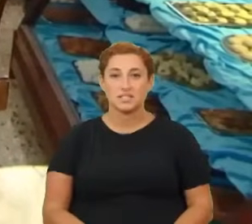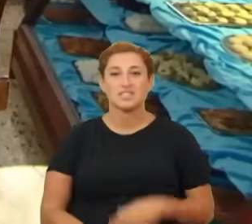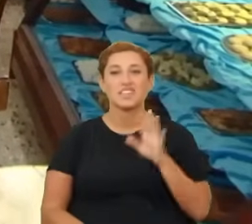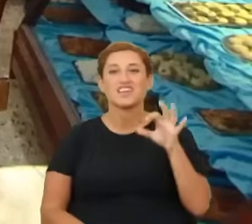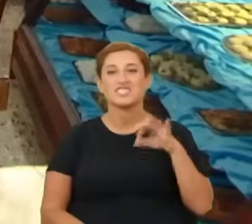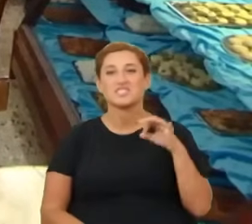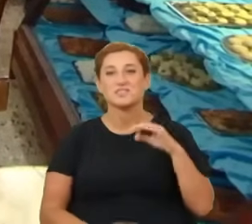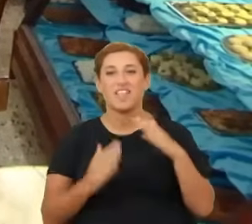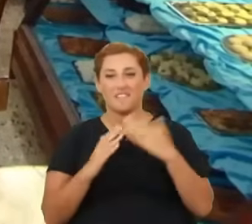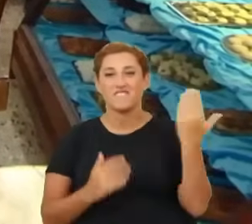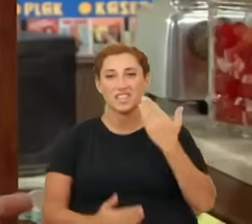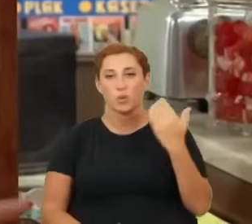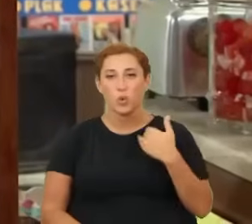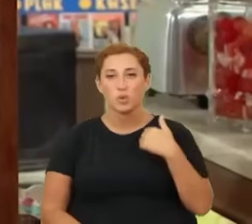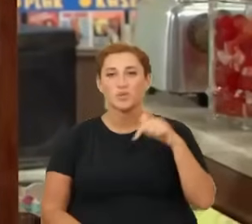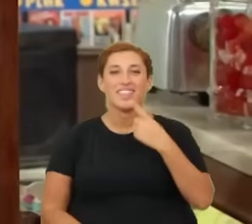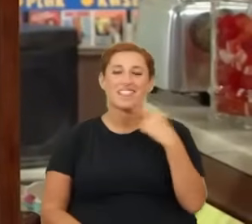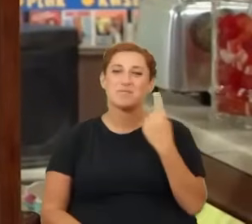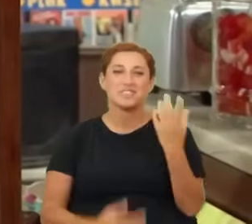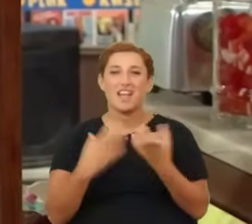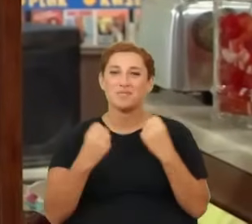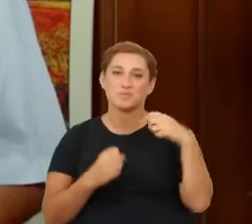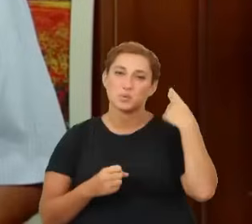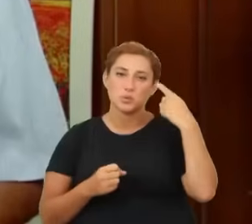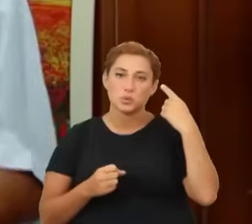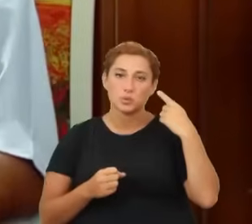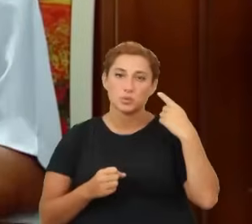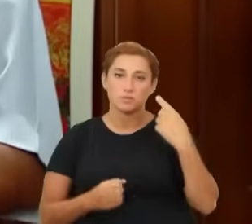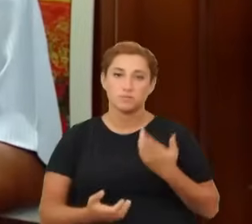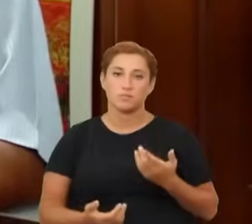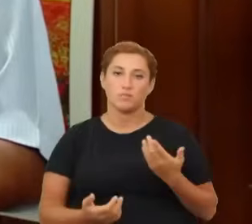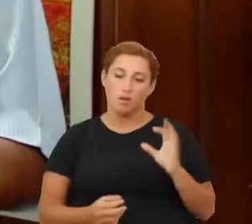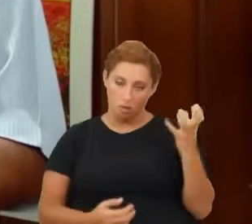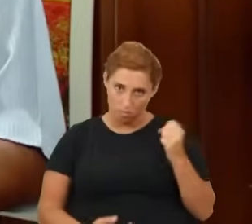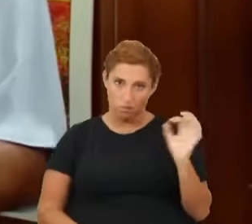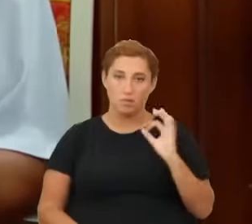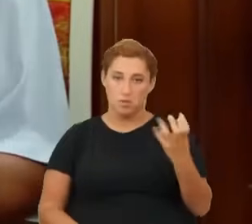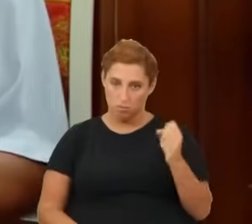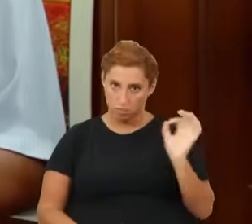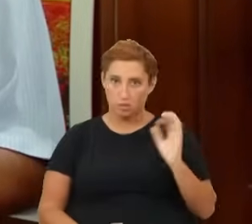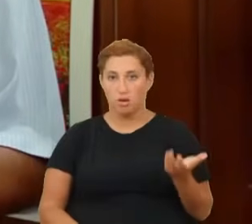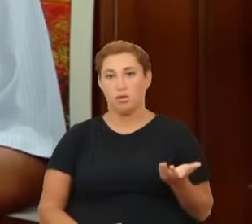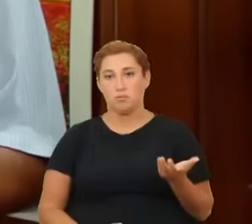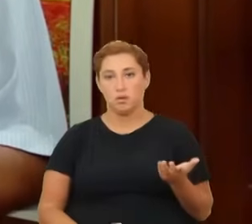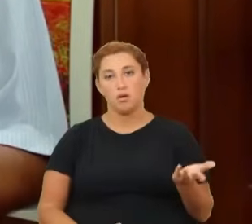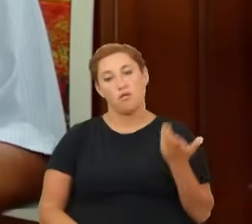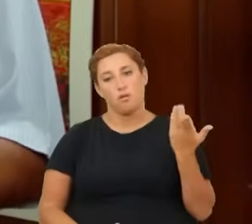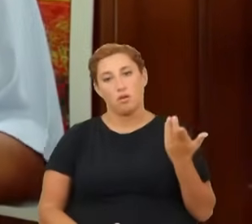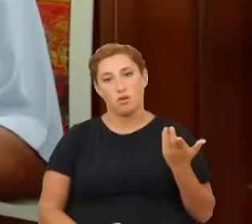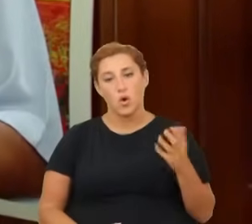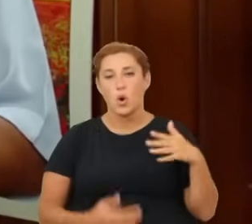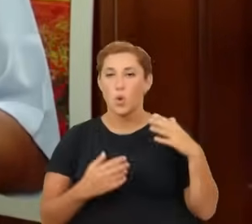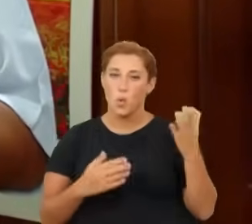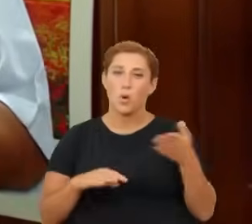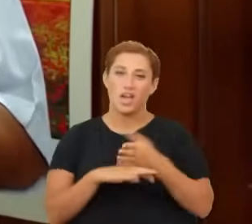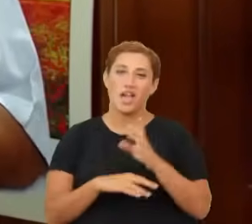Ya şimdi eve gidiyorum da şöyle tatlı bir şeyler alayım dedim. Al tabii be. Al tabii be. Hemen al. Hoş